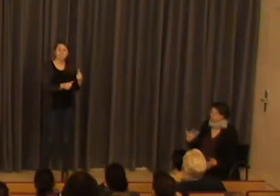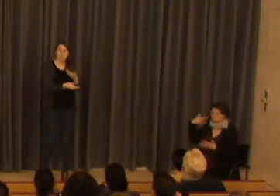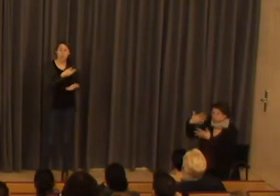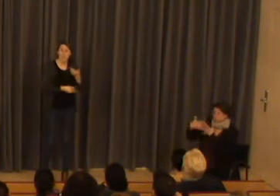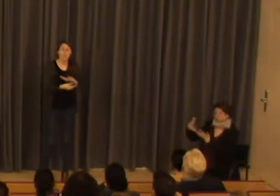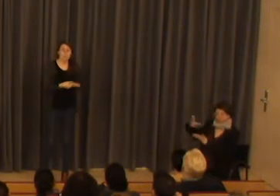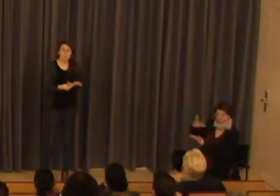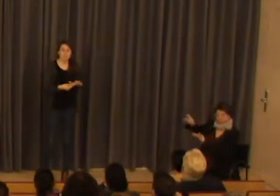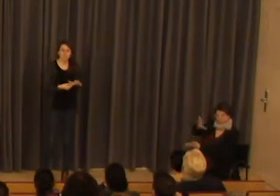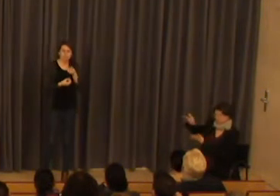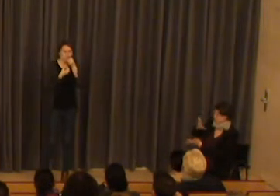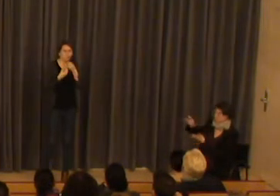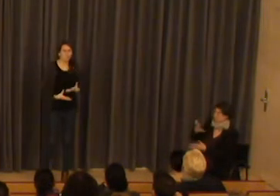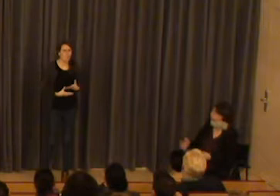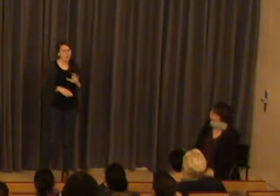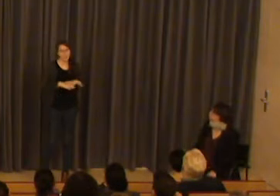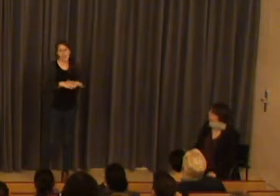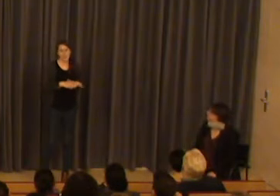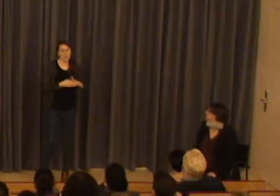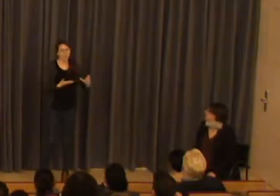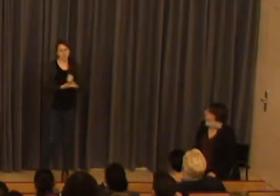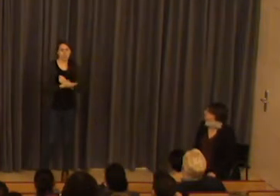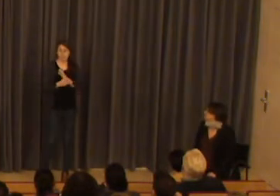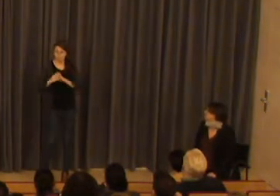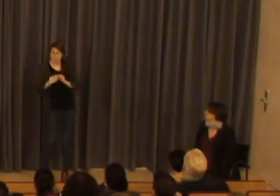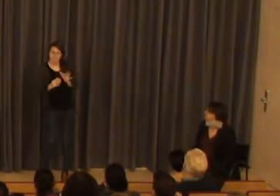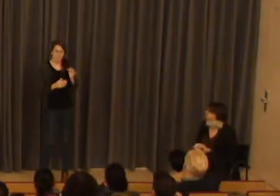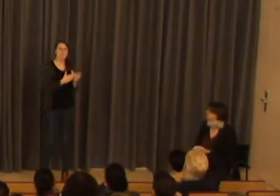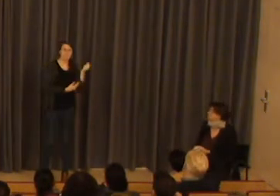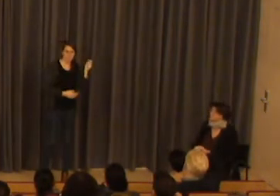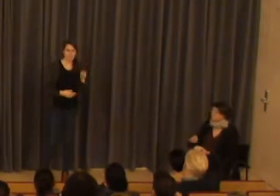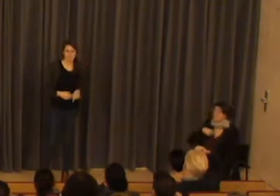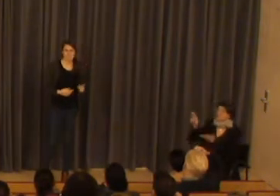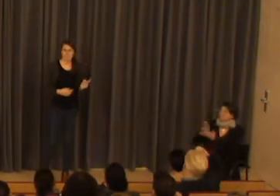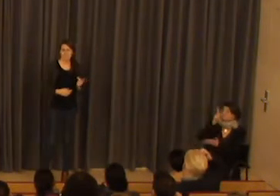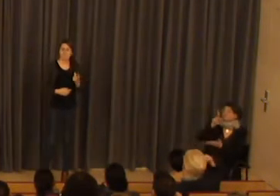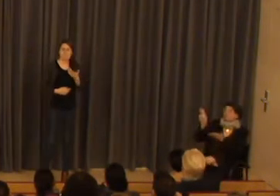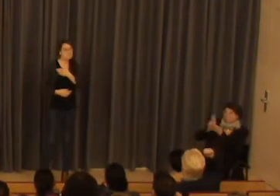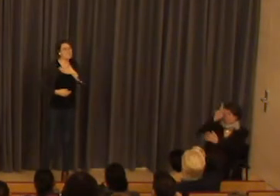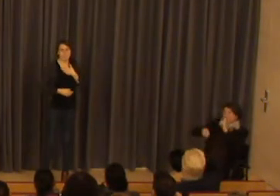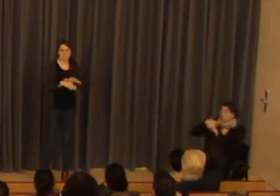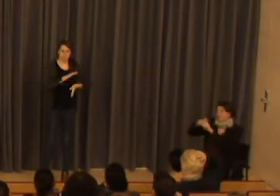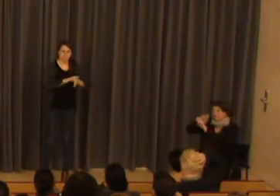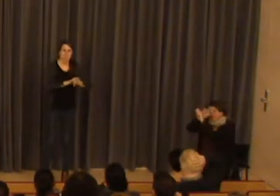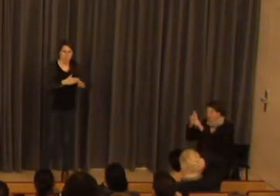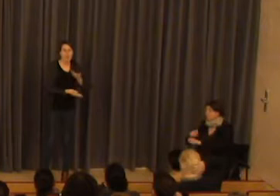que jo crec que és molt bona per totes dues parts i que a tots ens interessa mantenir i per tant ho